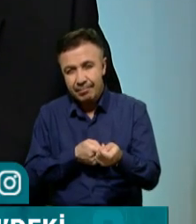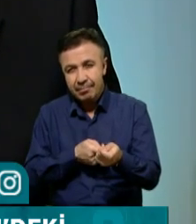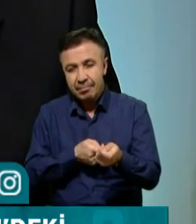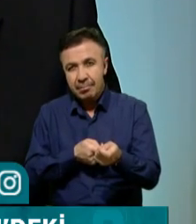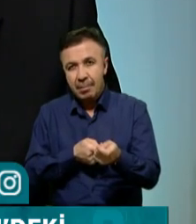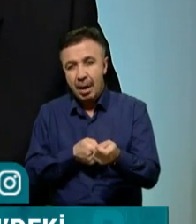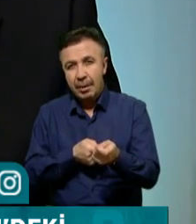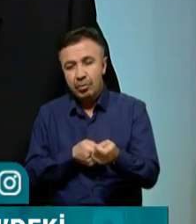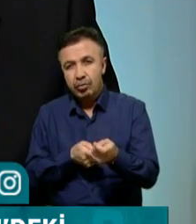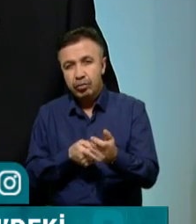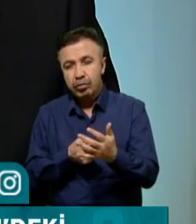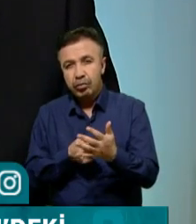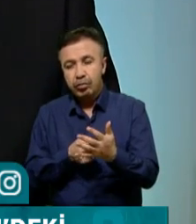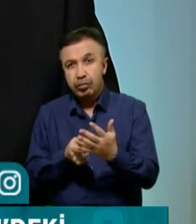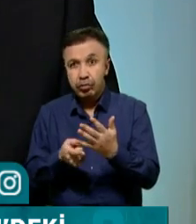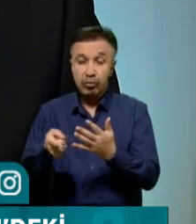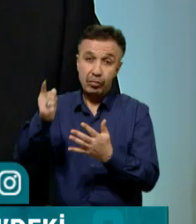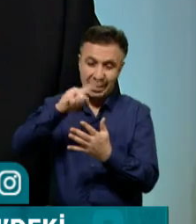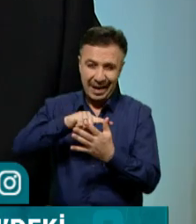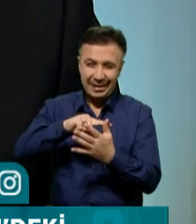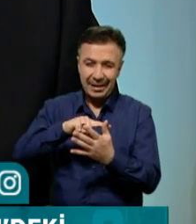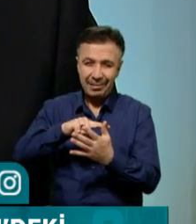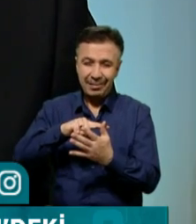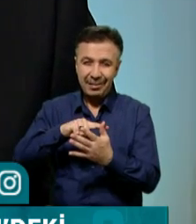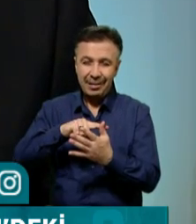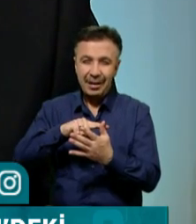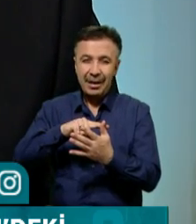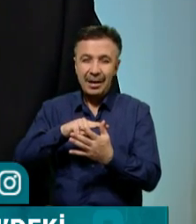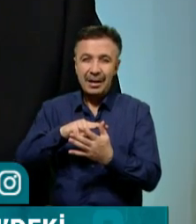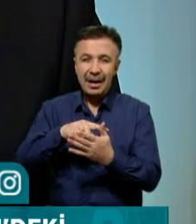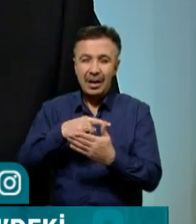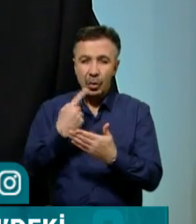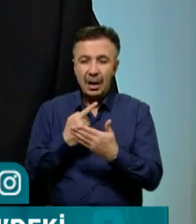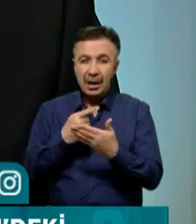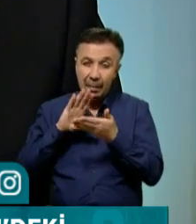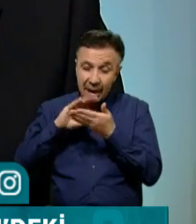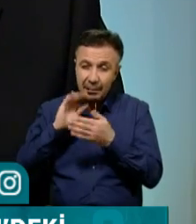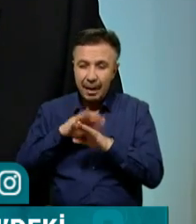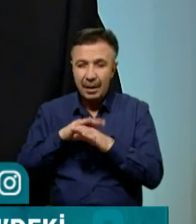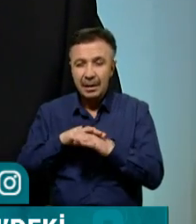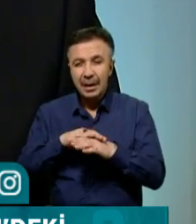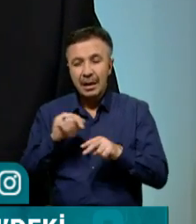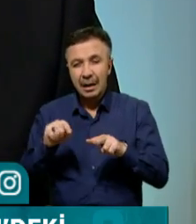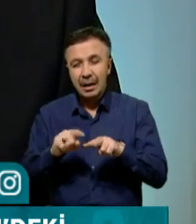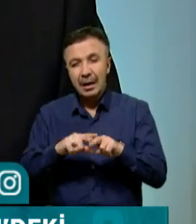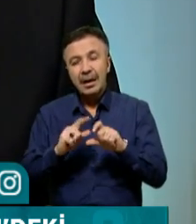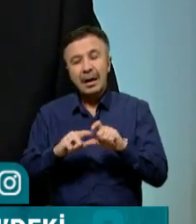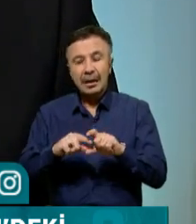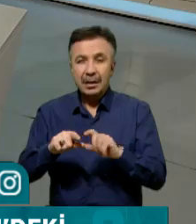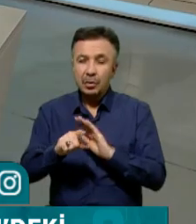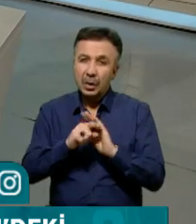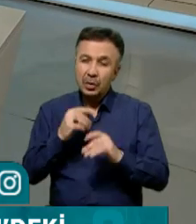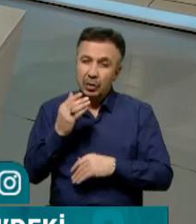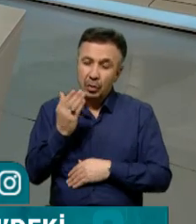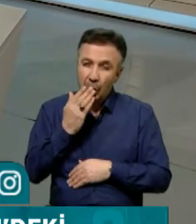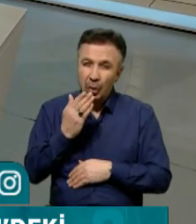gitsek, yani Fatiha'dan değil de hatim yaparken Nas'ı okusak, arkasından Felak, arkasından İhlas, arkasından sonra